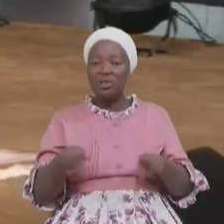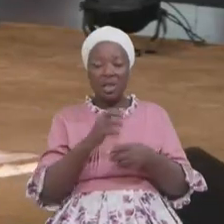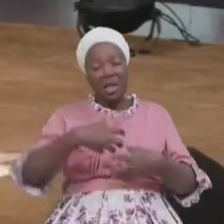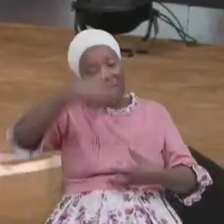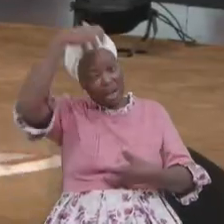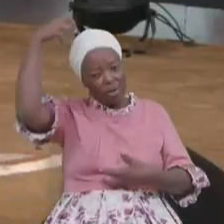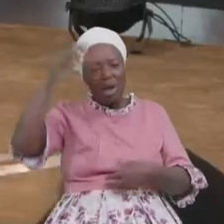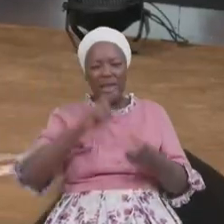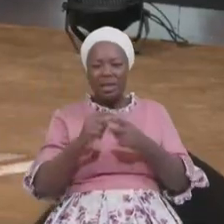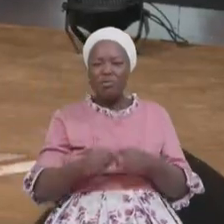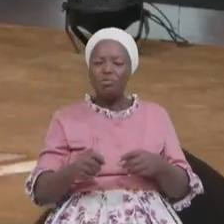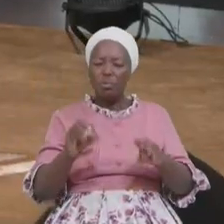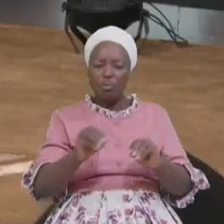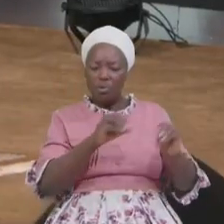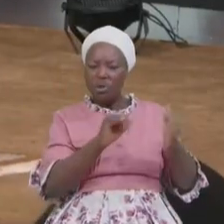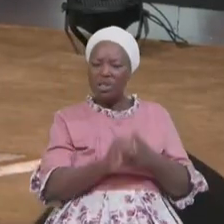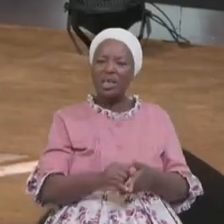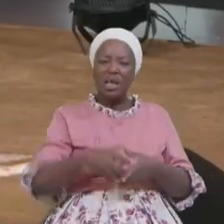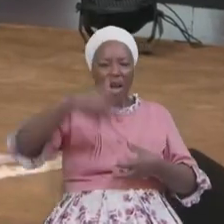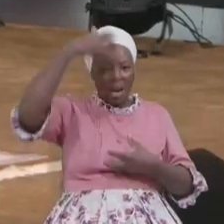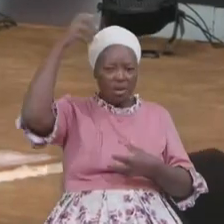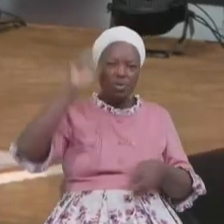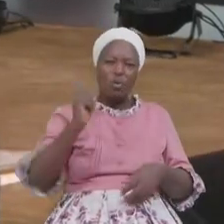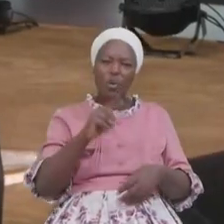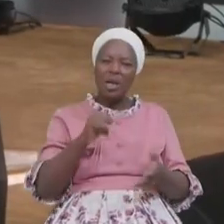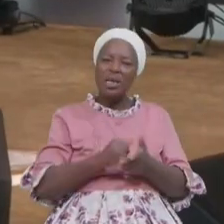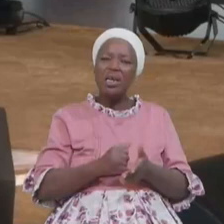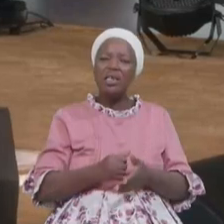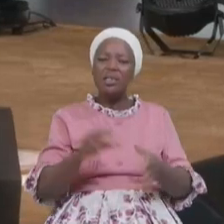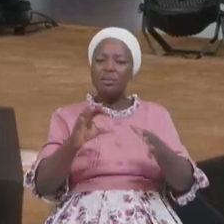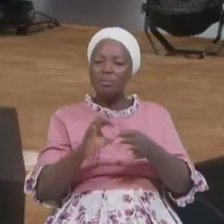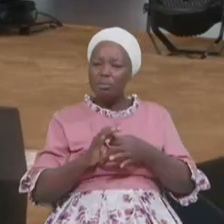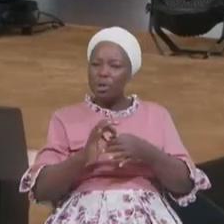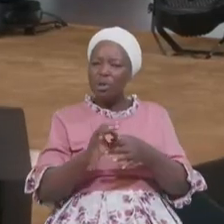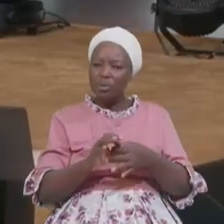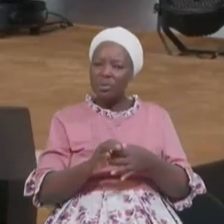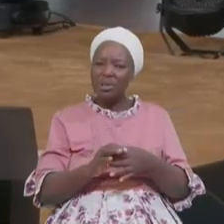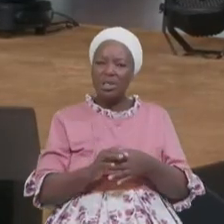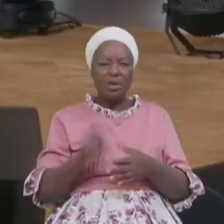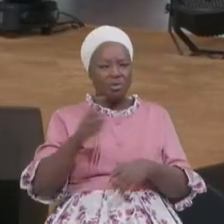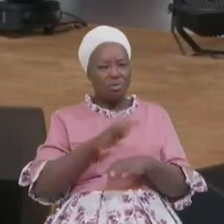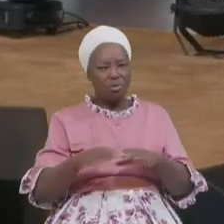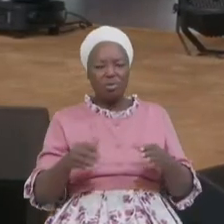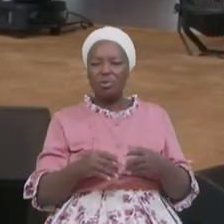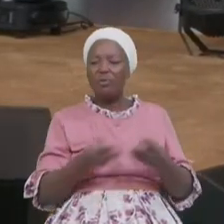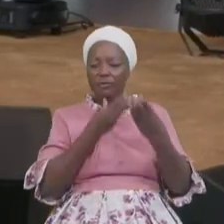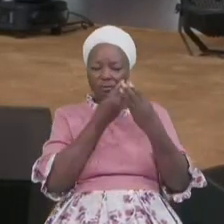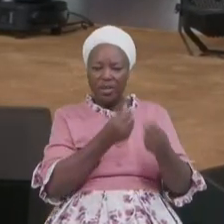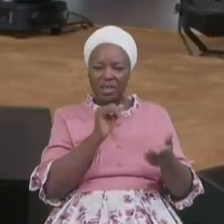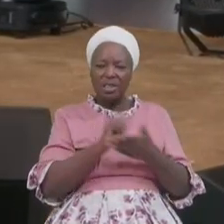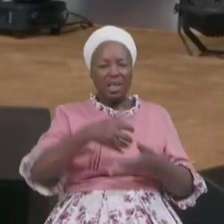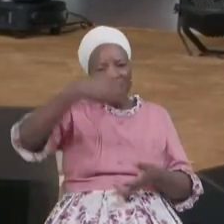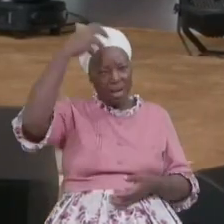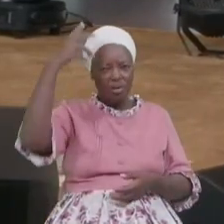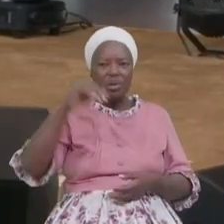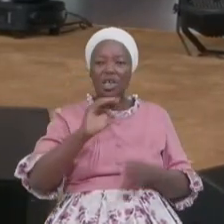mets là où le lion doit rester et tu ne nourris pas le lion. Finalement, le lion va